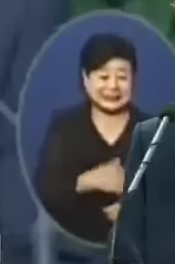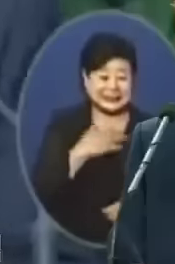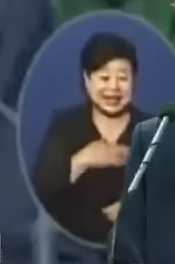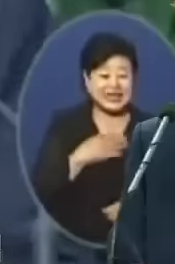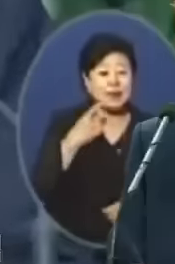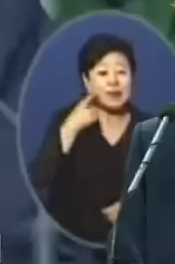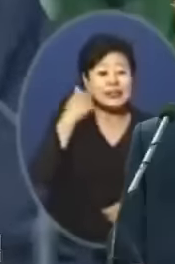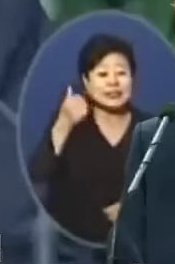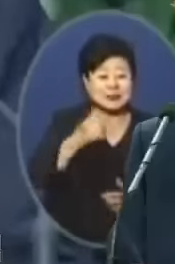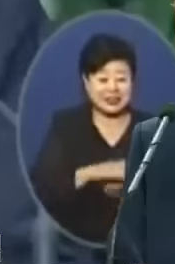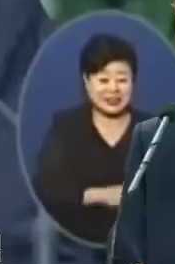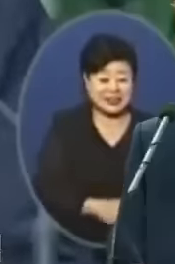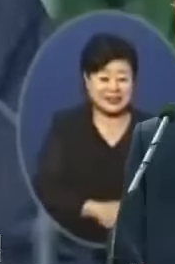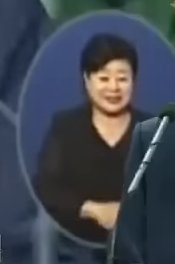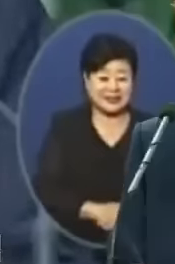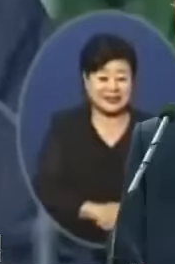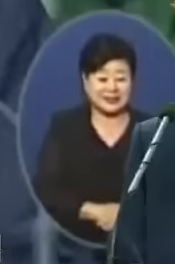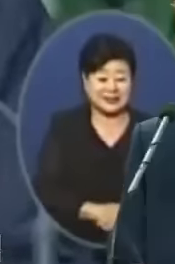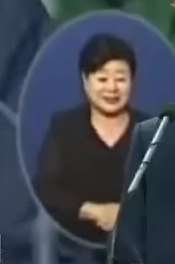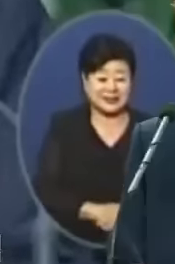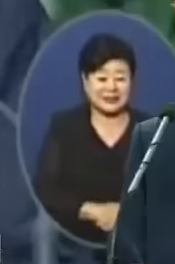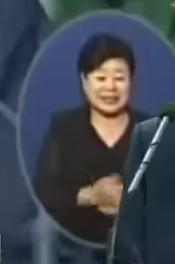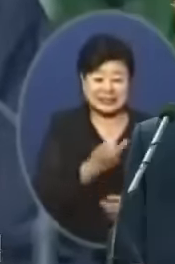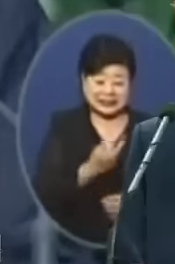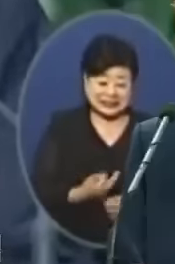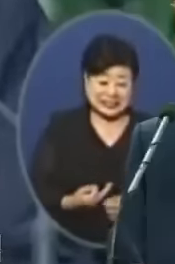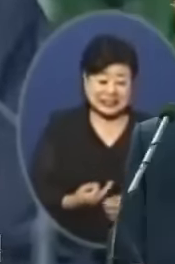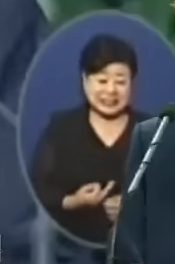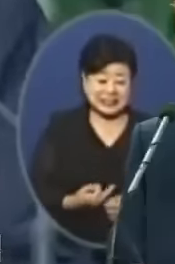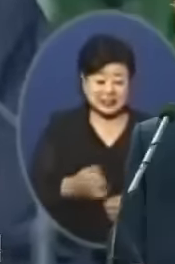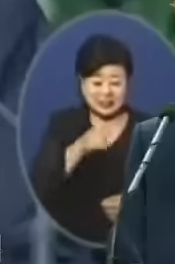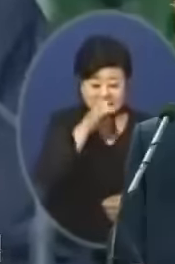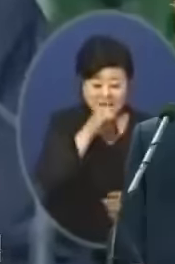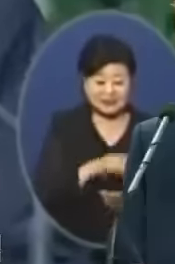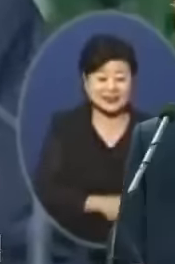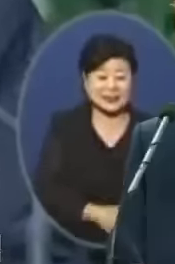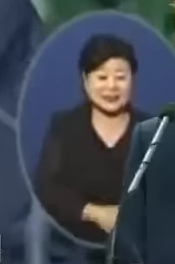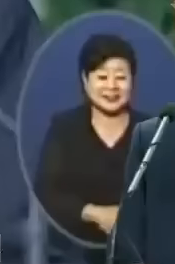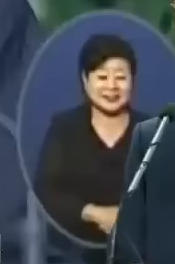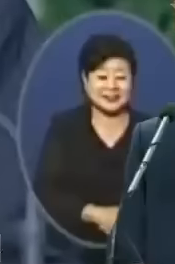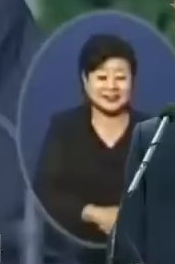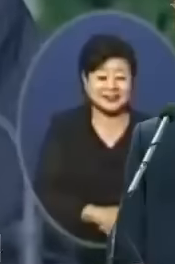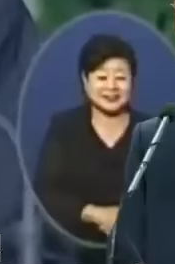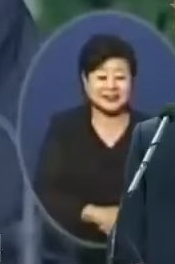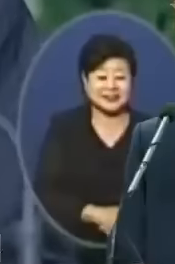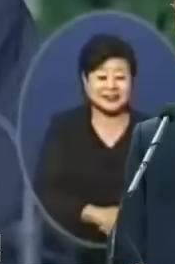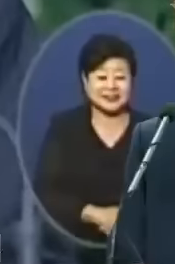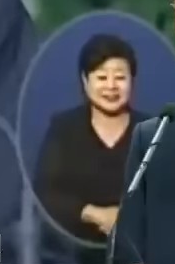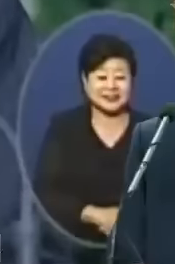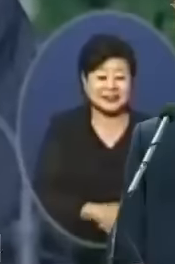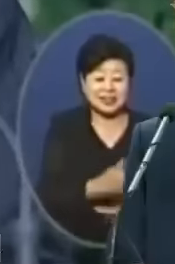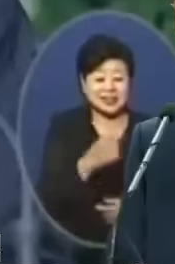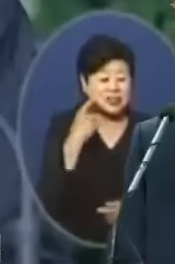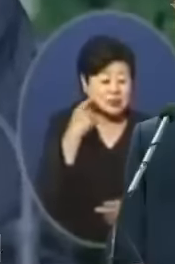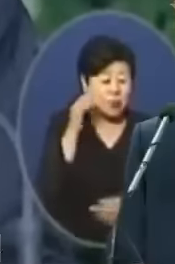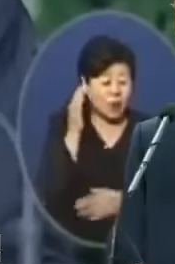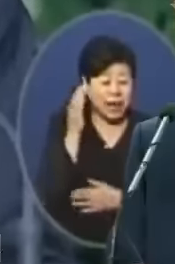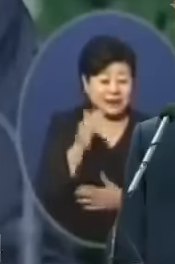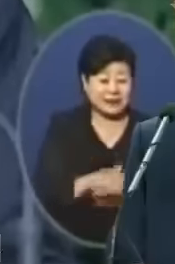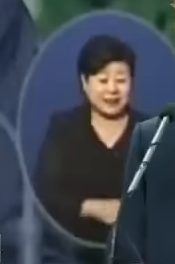아는 목사님입니다. 내 제자로 있었던 목사님인데, 큰 목회를 하는데